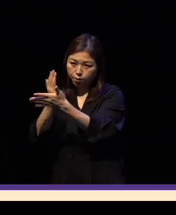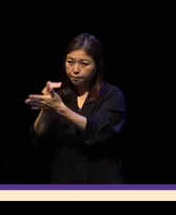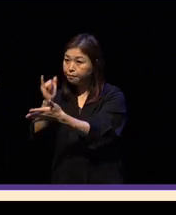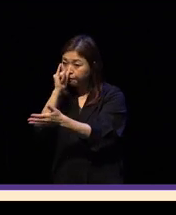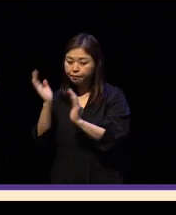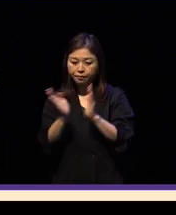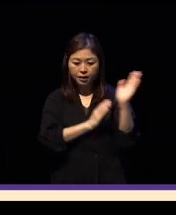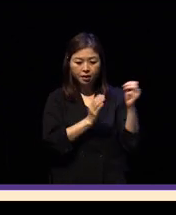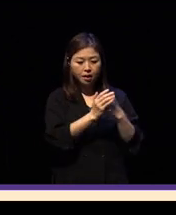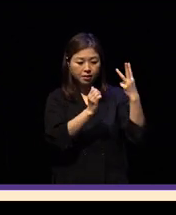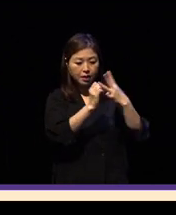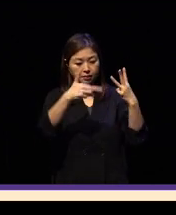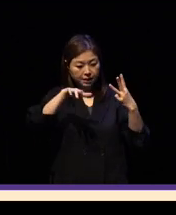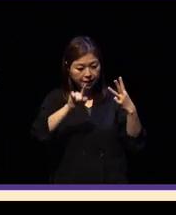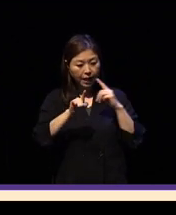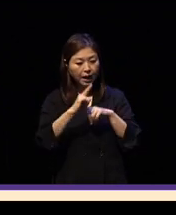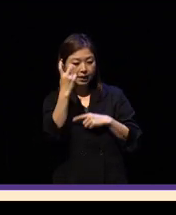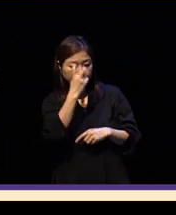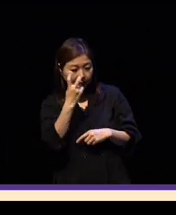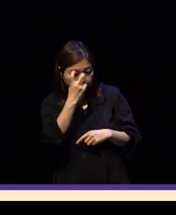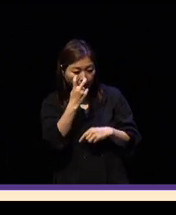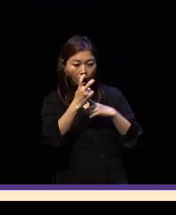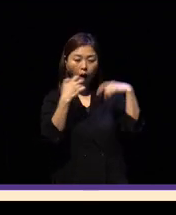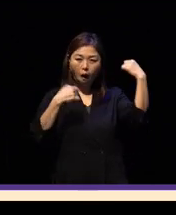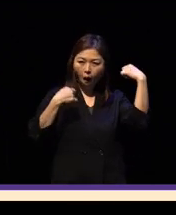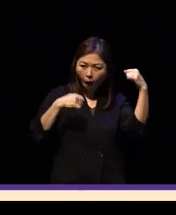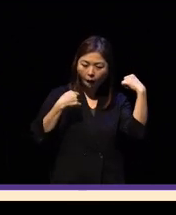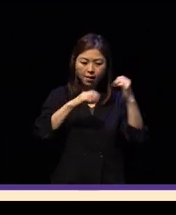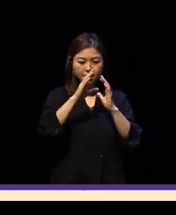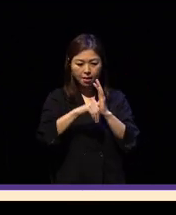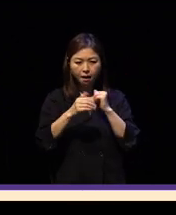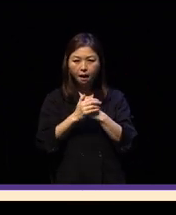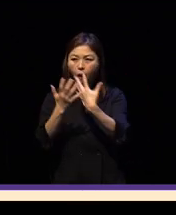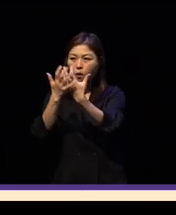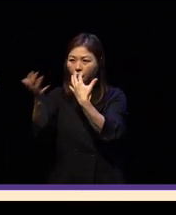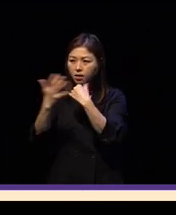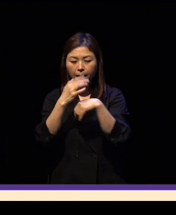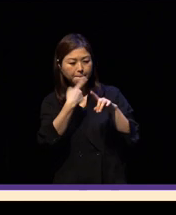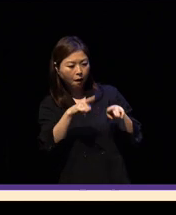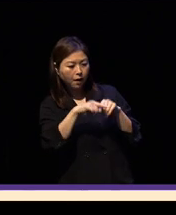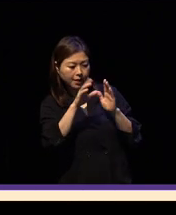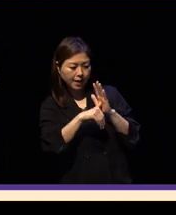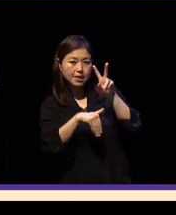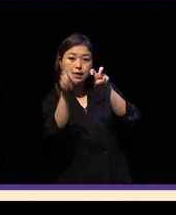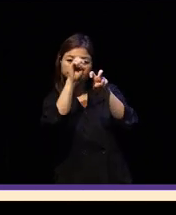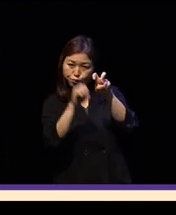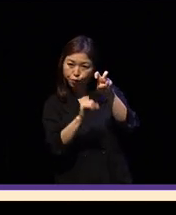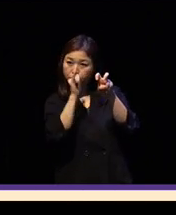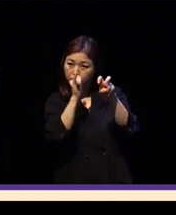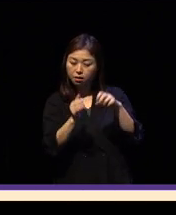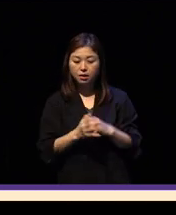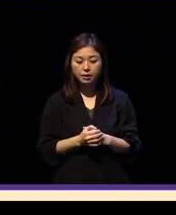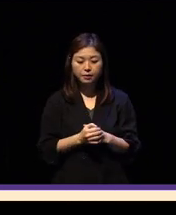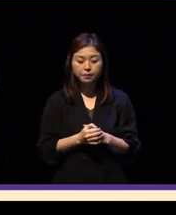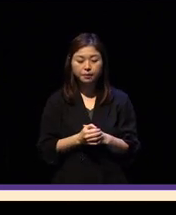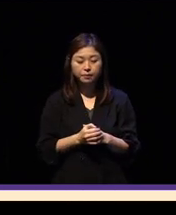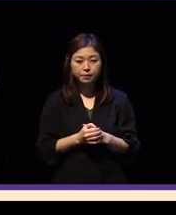그리고 3차 실현 심의 같은 경우는 관객 평가가 20% 배정되어져서 심의가 진행됩니다.